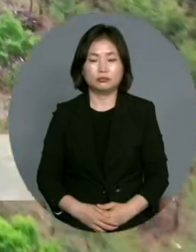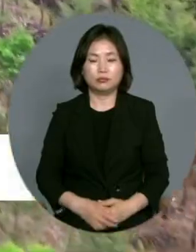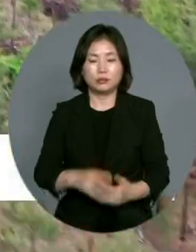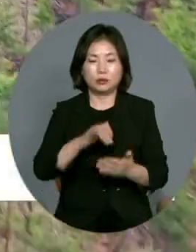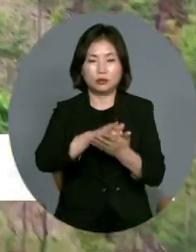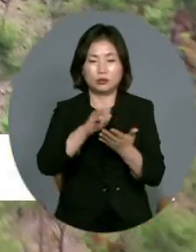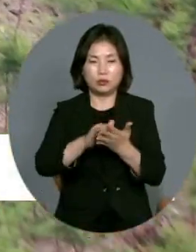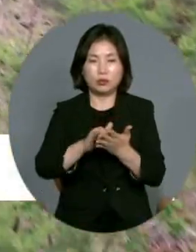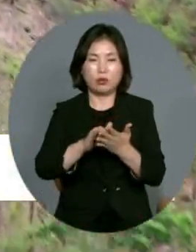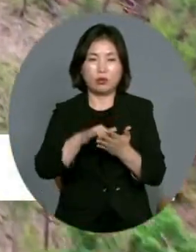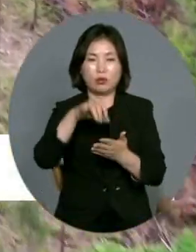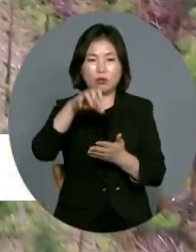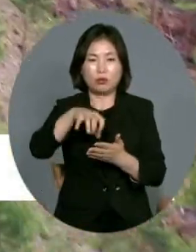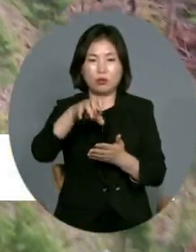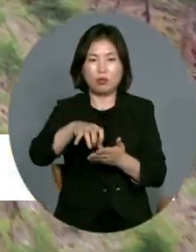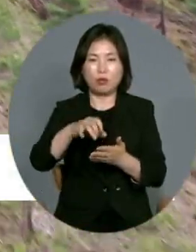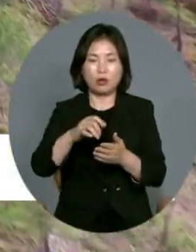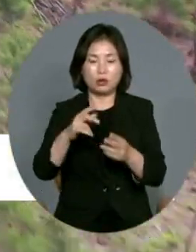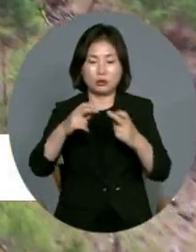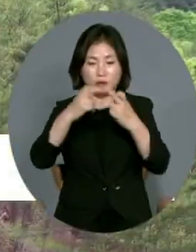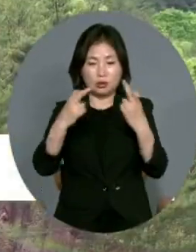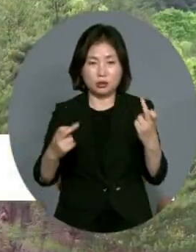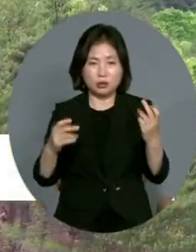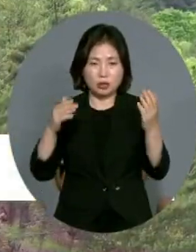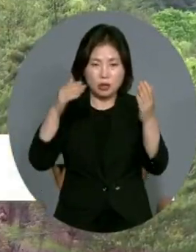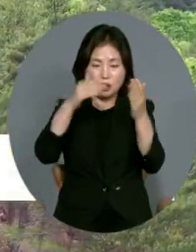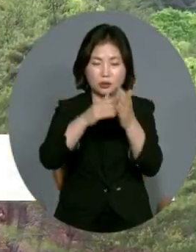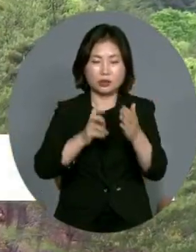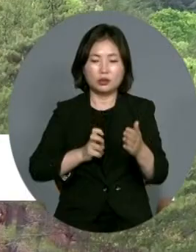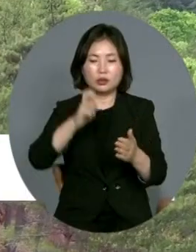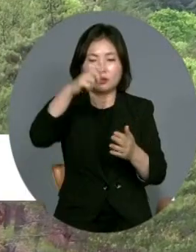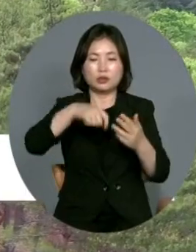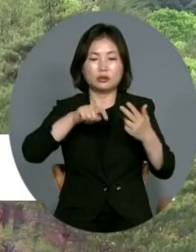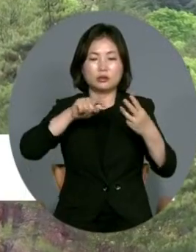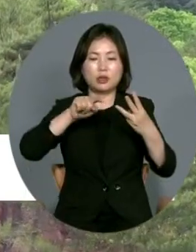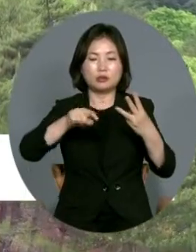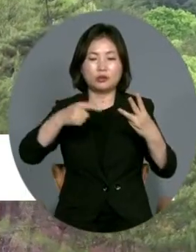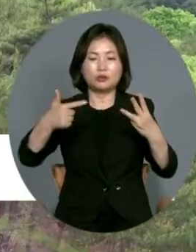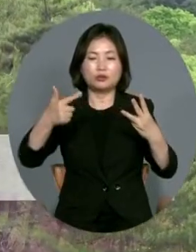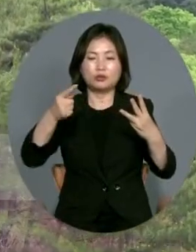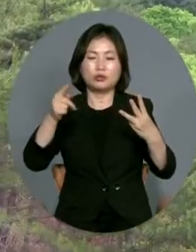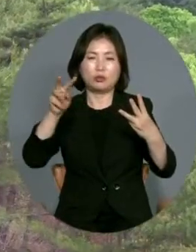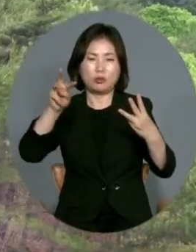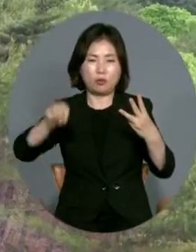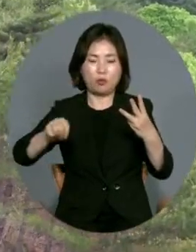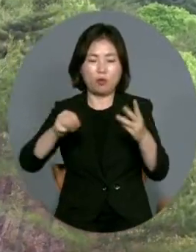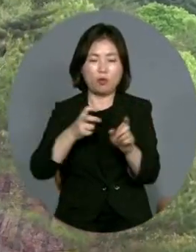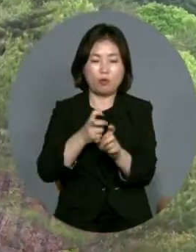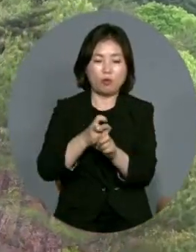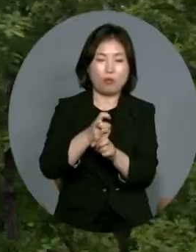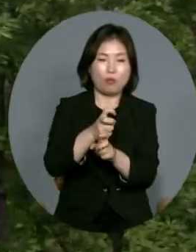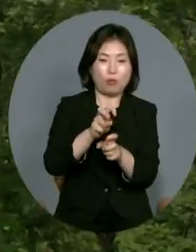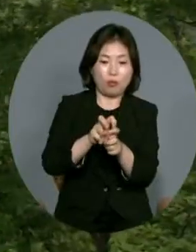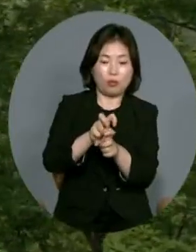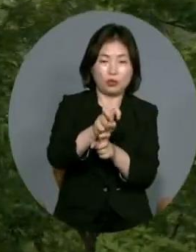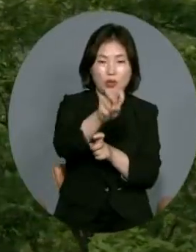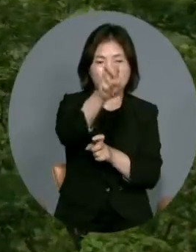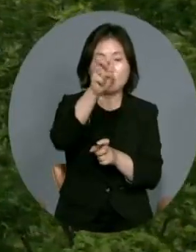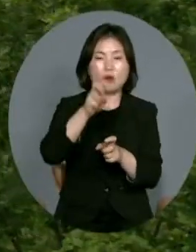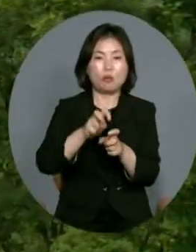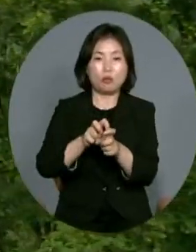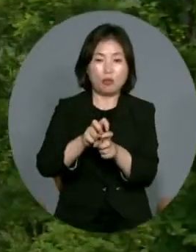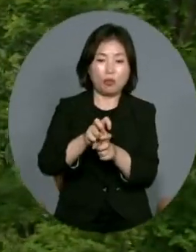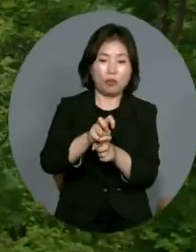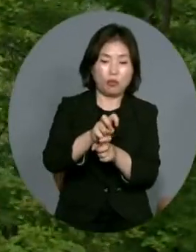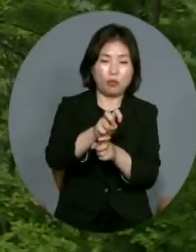문경 활 공장이 있는 단 산 정상부 까지 왕복 3.6km 구간에 설치된 단산 모노레일 모노레일을